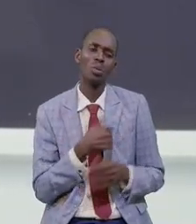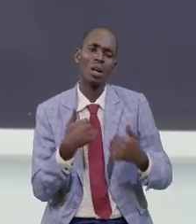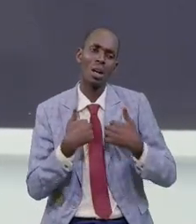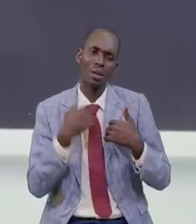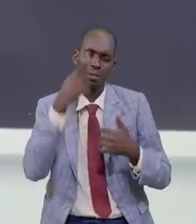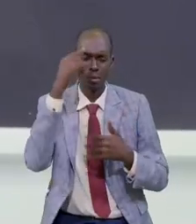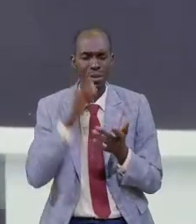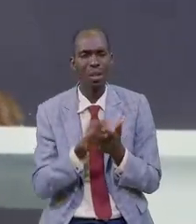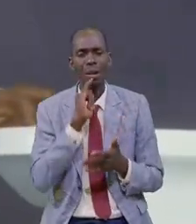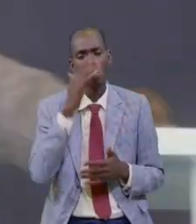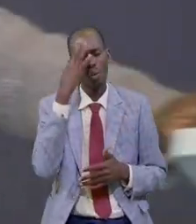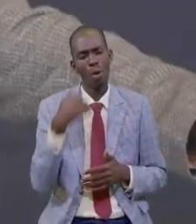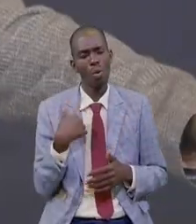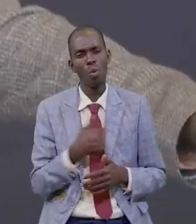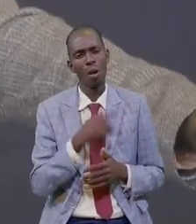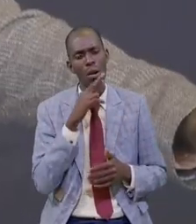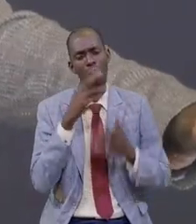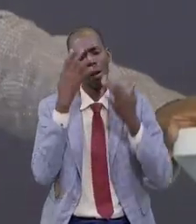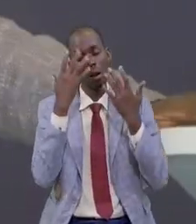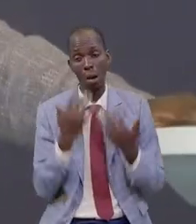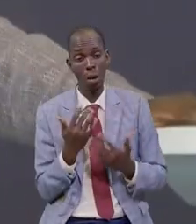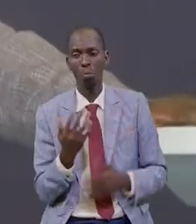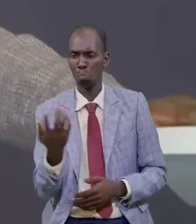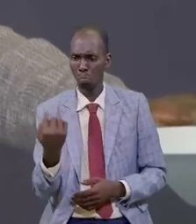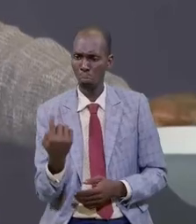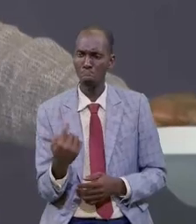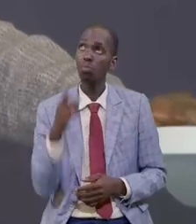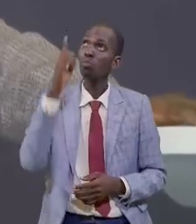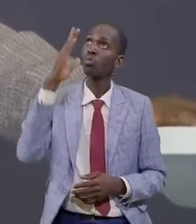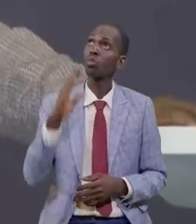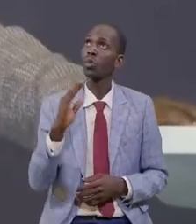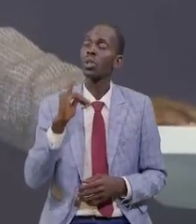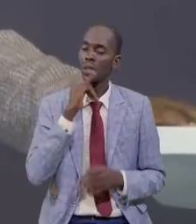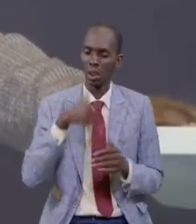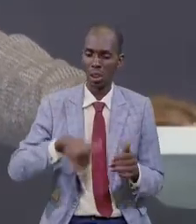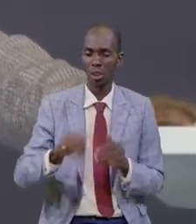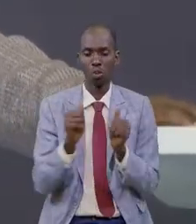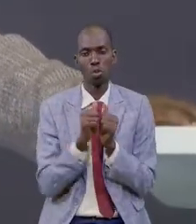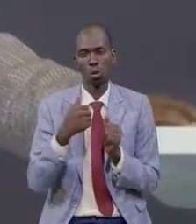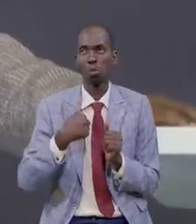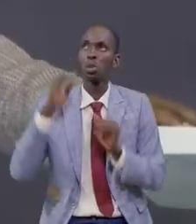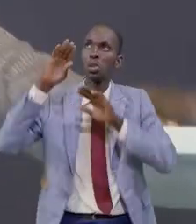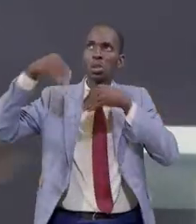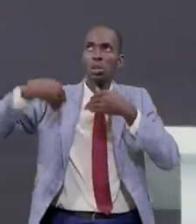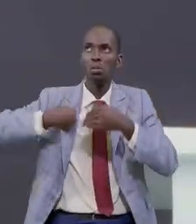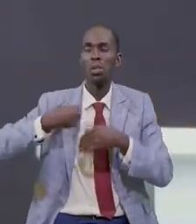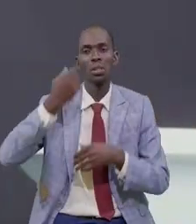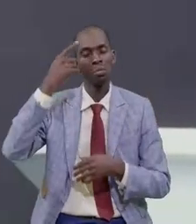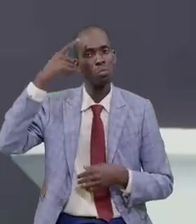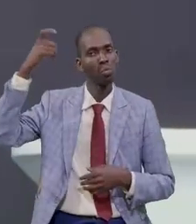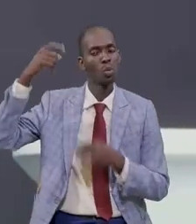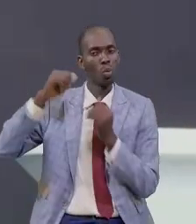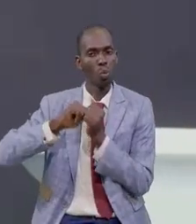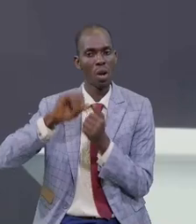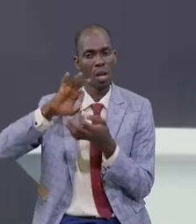l'interprète des rêves est toujours avec moi alors il leur raconte